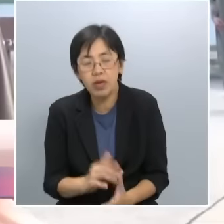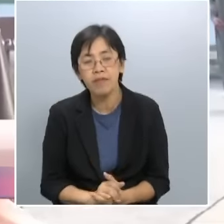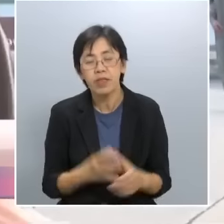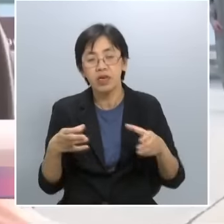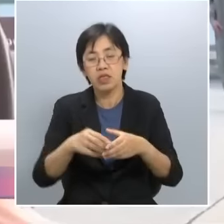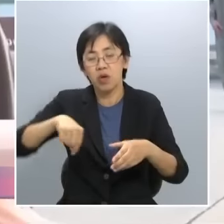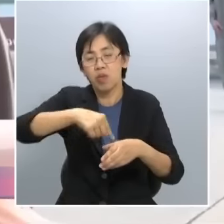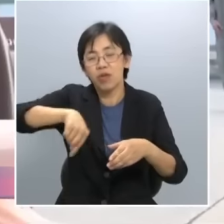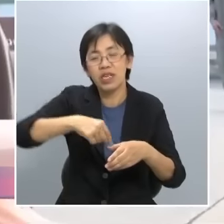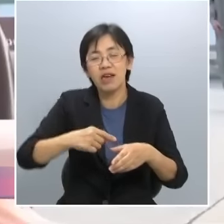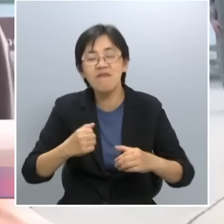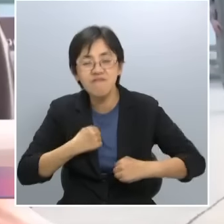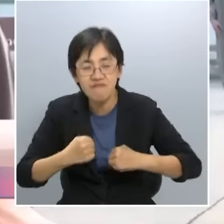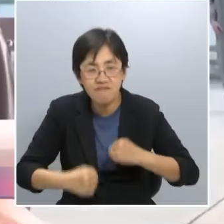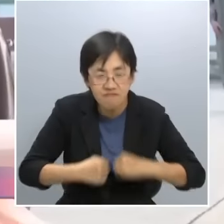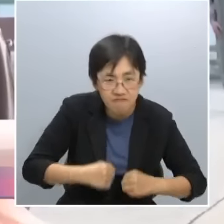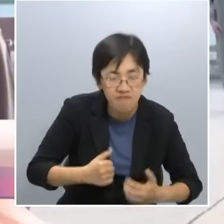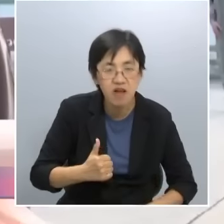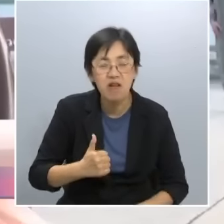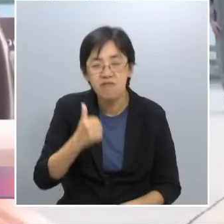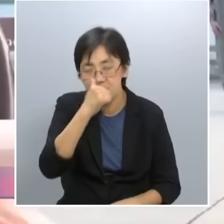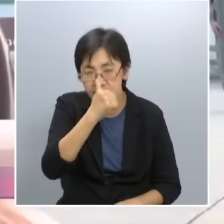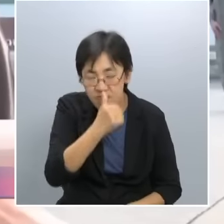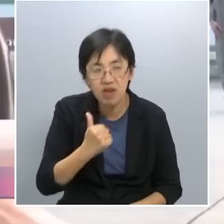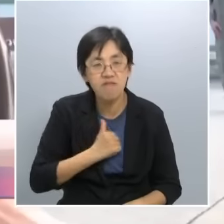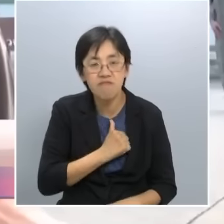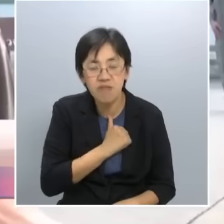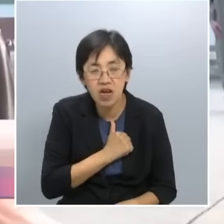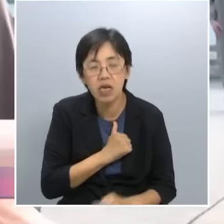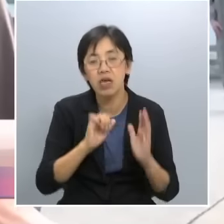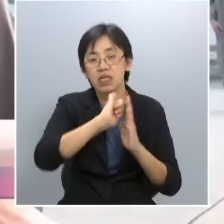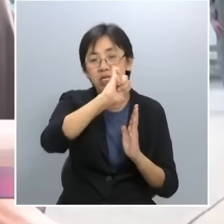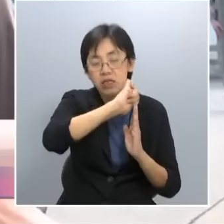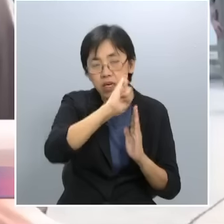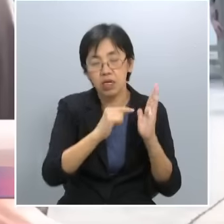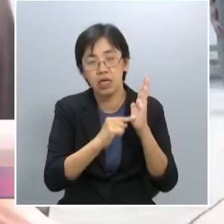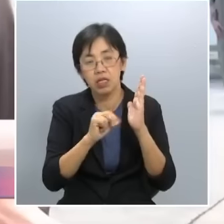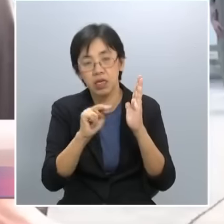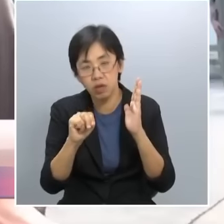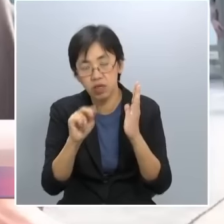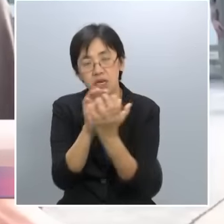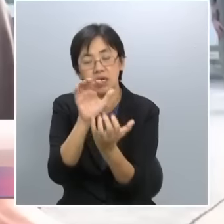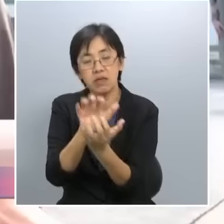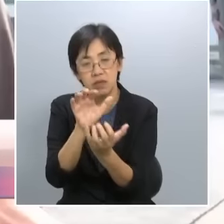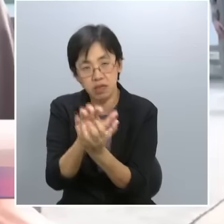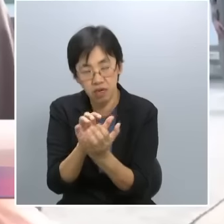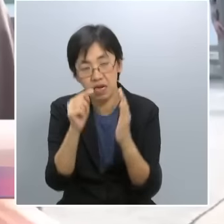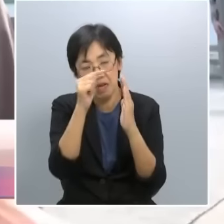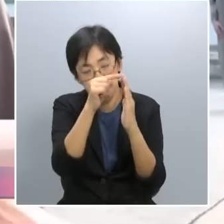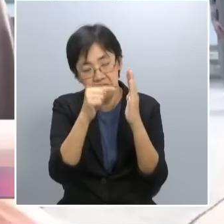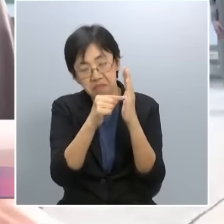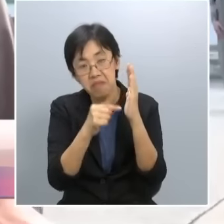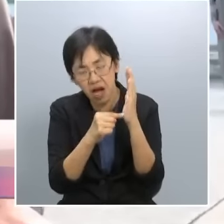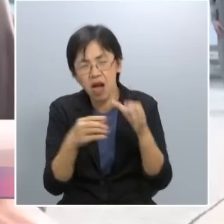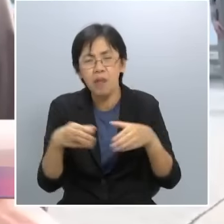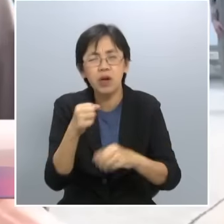นเมืองก็จะมีที่เชียงใหม่ที่จังหวัดนนทบุรีแล้วก็ที่สมุทรปราการนะฮะจะมีแก๊งต่างด้าวต่